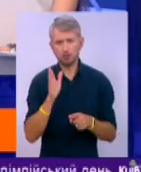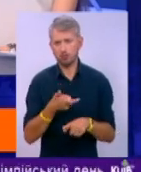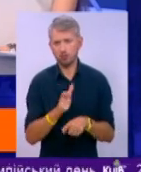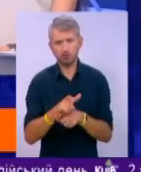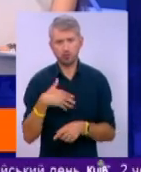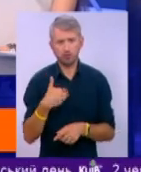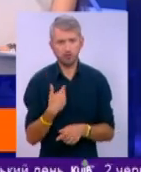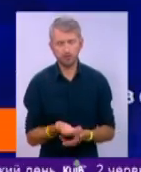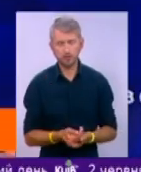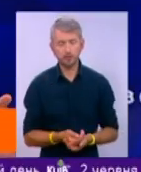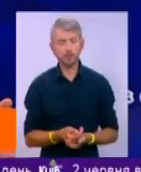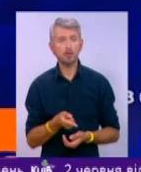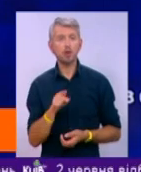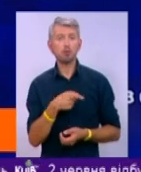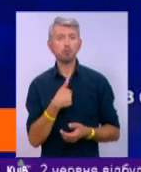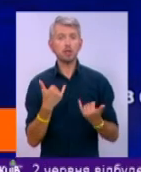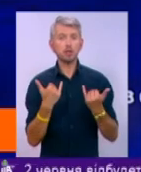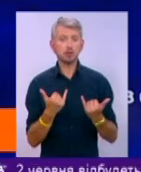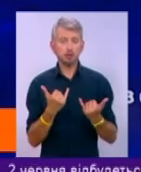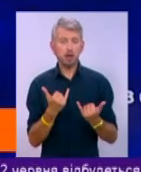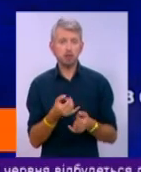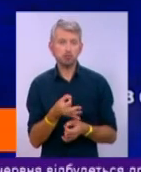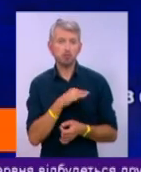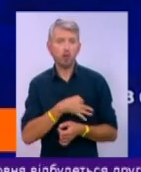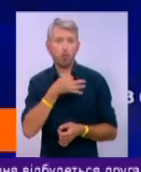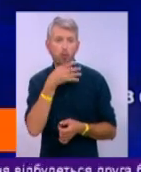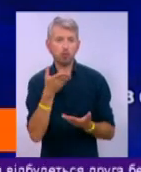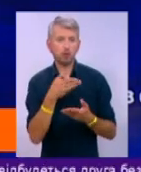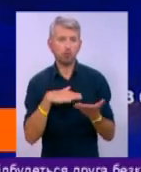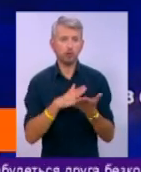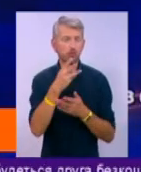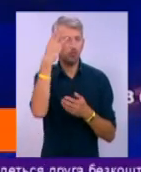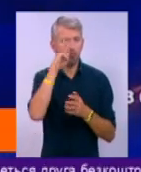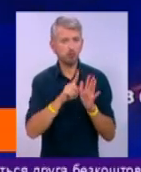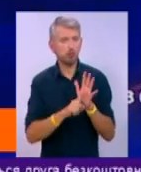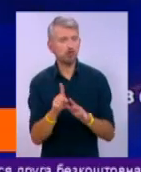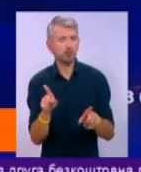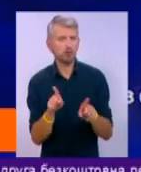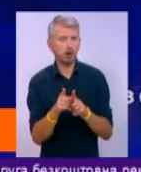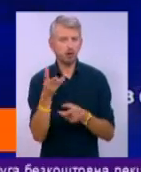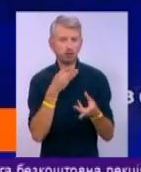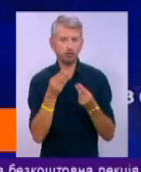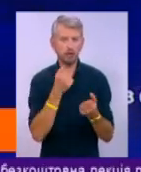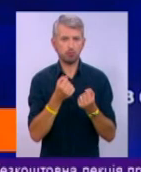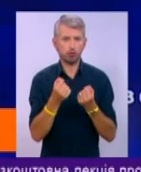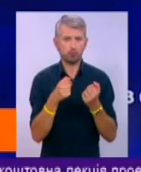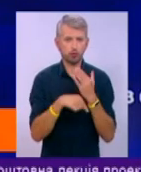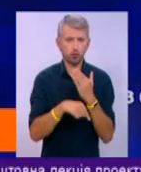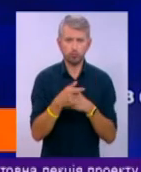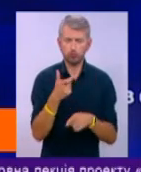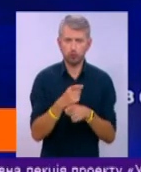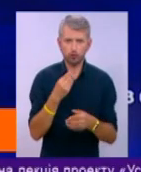ефективно. Натомість ми зараз, на догоду якоїсь політичній моді нинішньої, почали таким способом імітувати боротьбу з корупцією, дуже